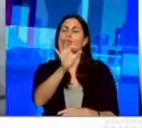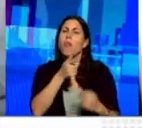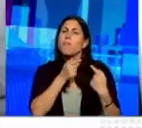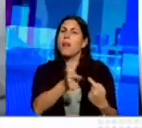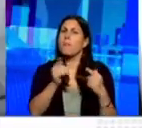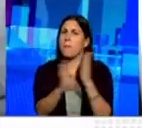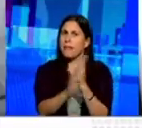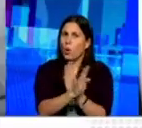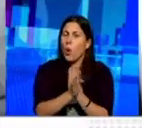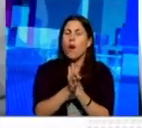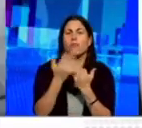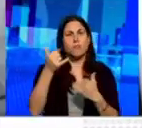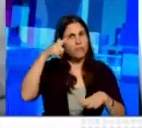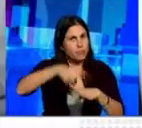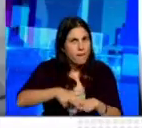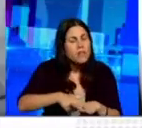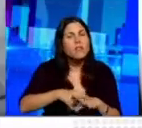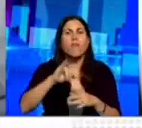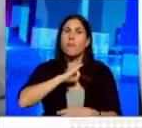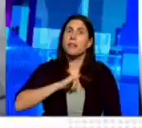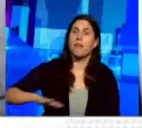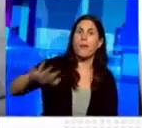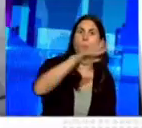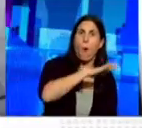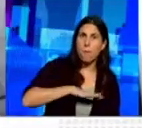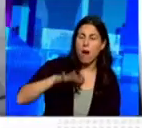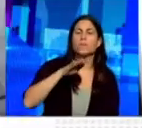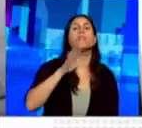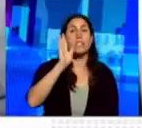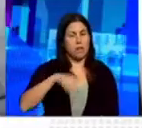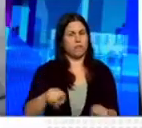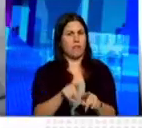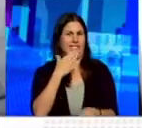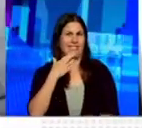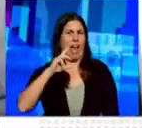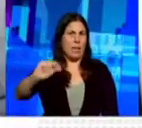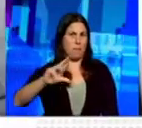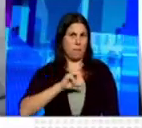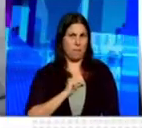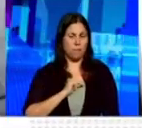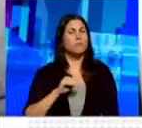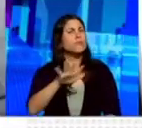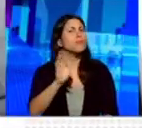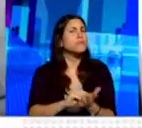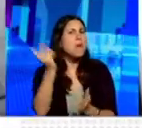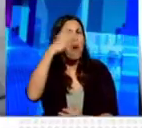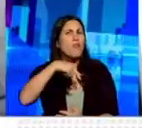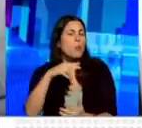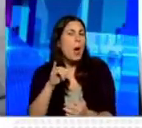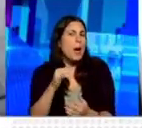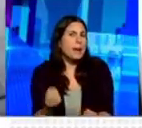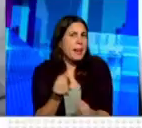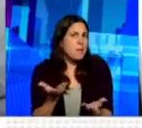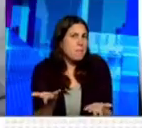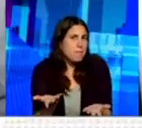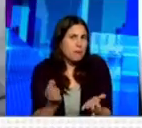בטרור היום מפריע ומעניין את אירופה לא פחות מאשר את הישראלים. אני חושבת שהם עוד לא הבינו לגמרי באיזה כלים